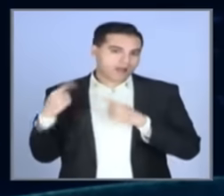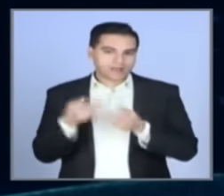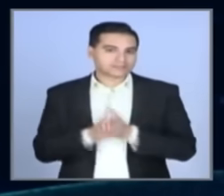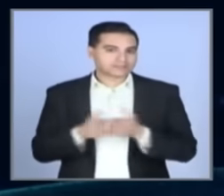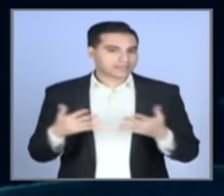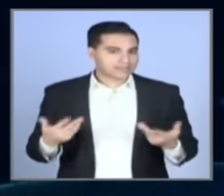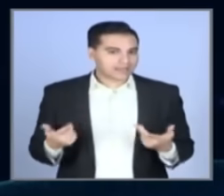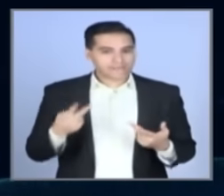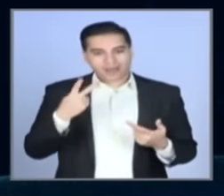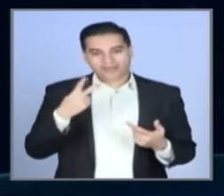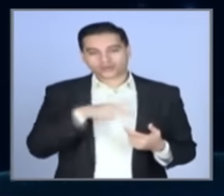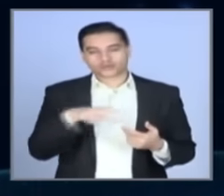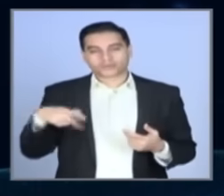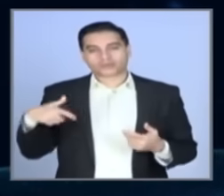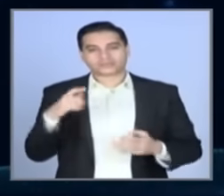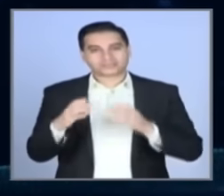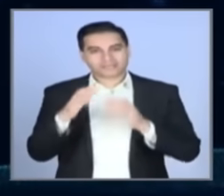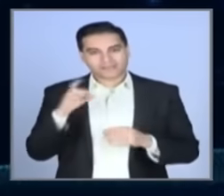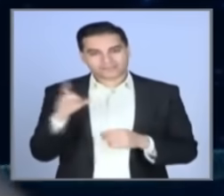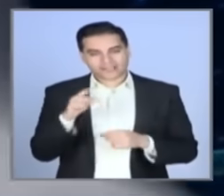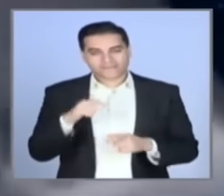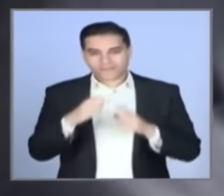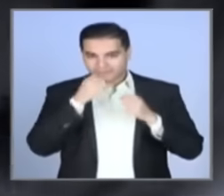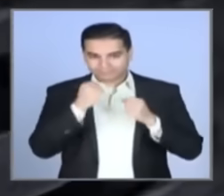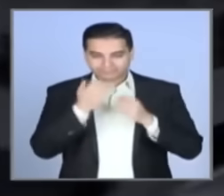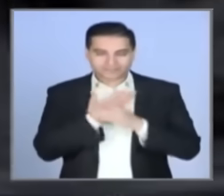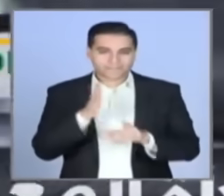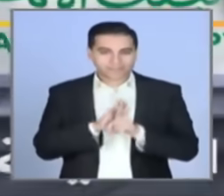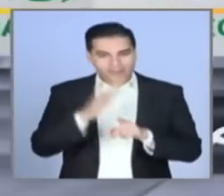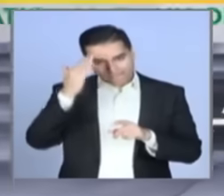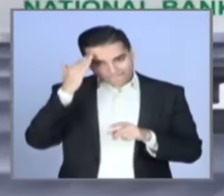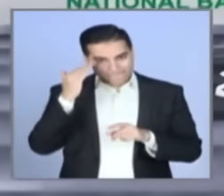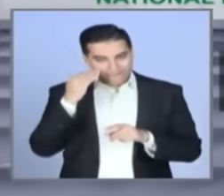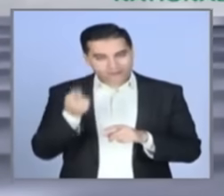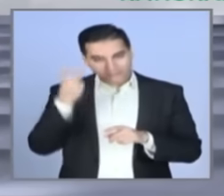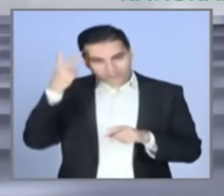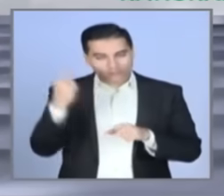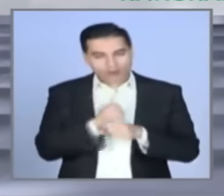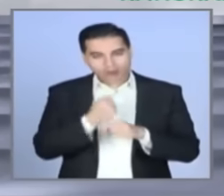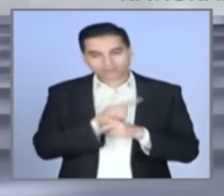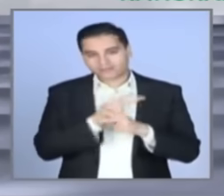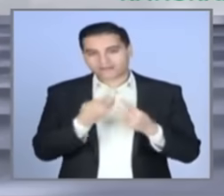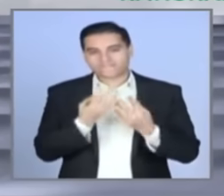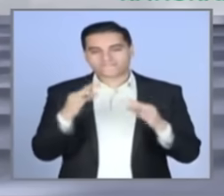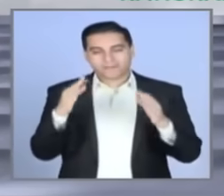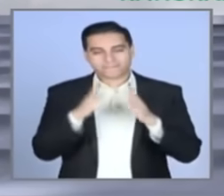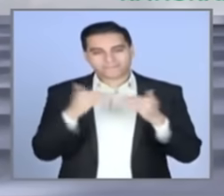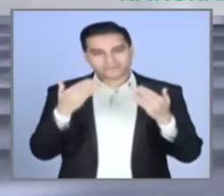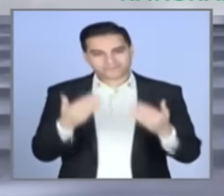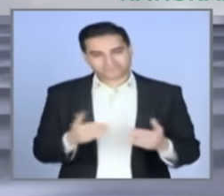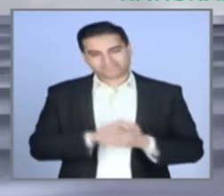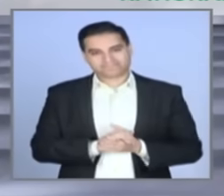لحد دلوقتي 2860 نقطة في خزنة البنك الأهلي المصري، الدعم الرئيسي لمشروعات المرأة المعيلة في